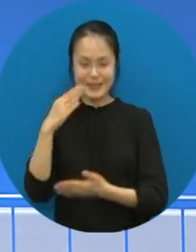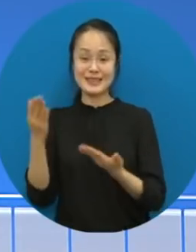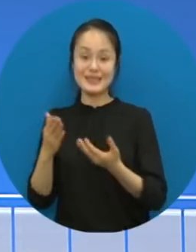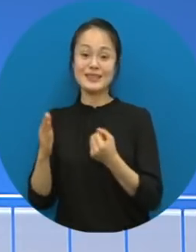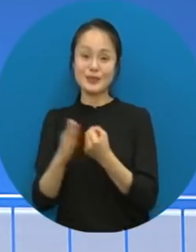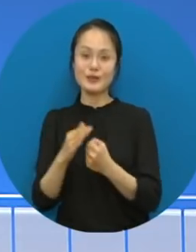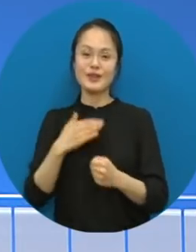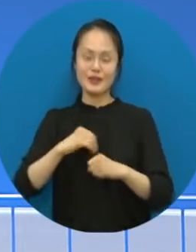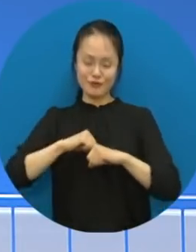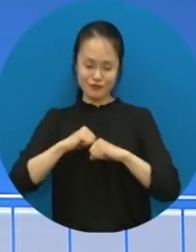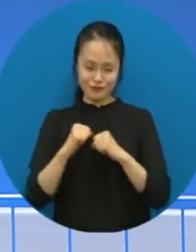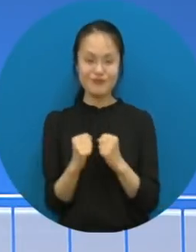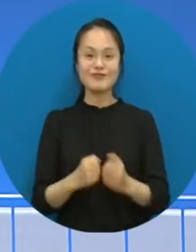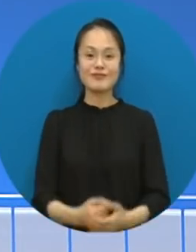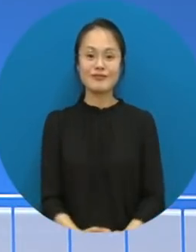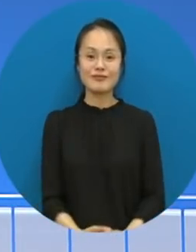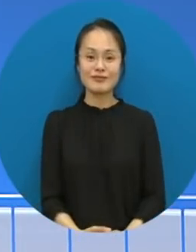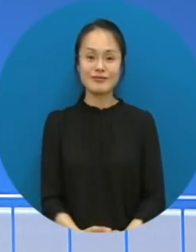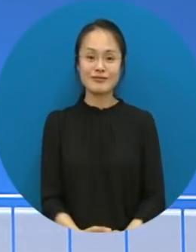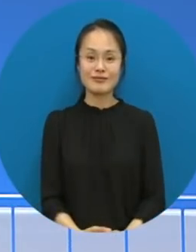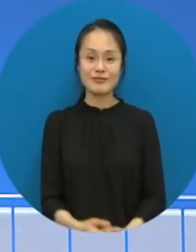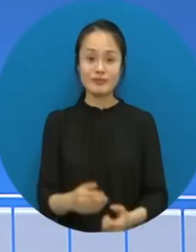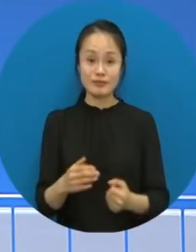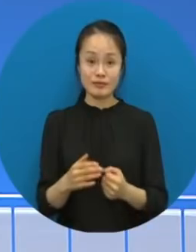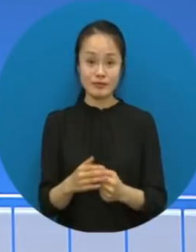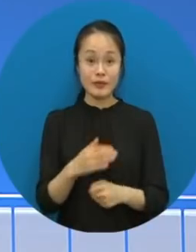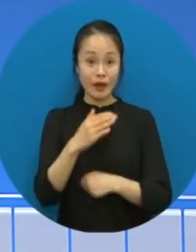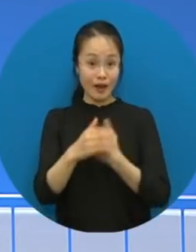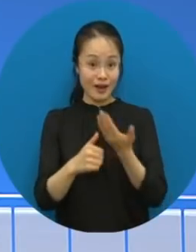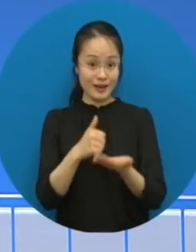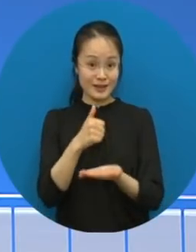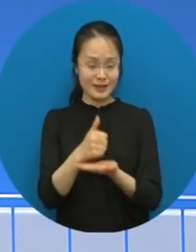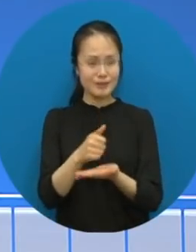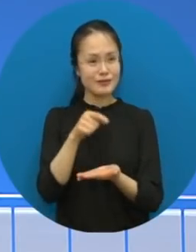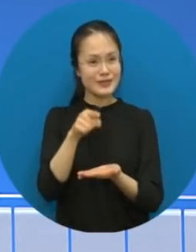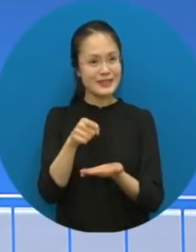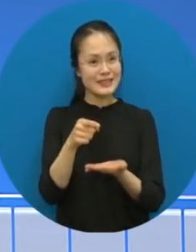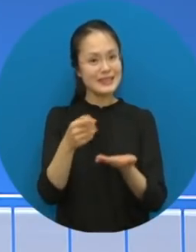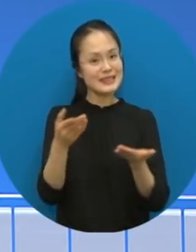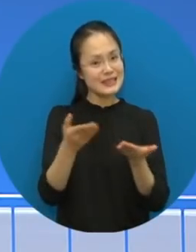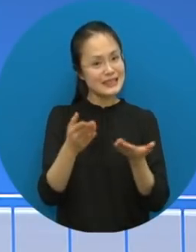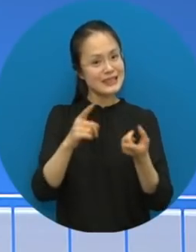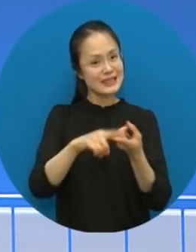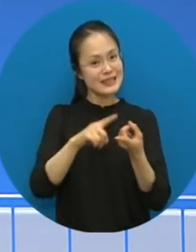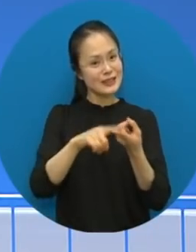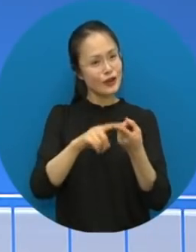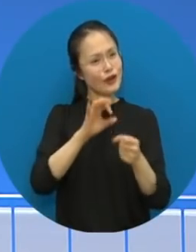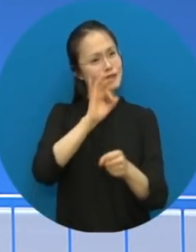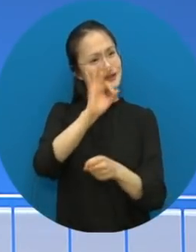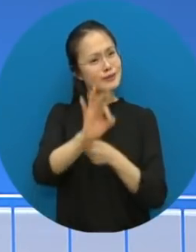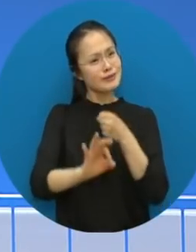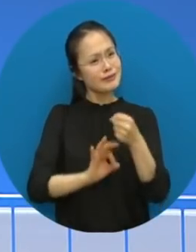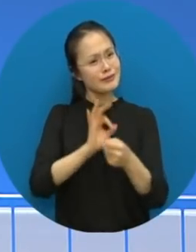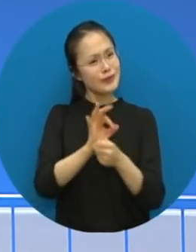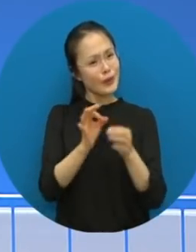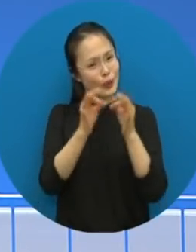그래서 하나님께서는 그 일이 계속, 벌써 10년이 됐네요, 그 일이 계속 일어나게 하여